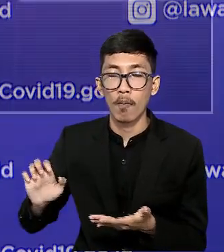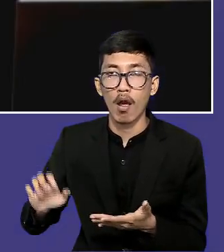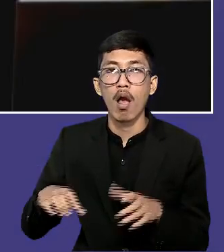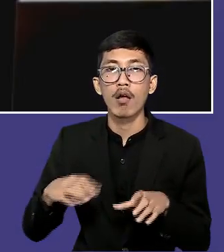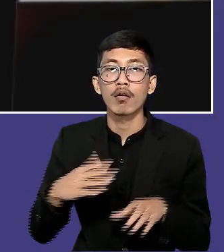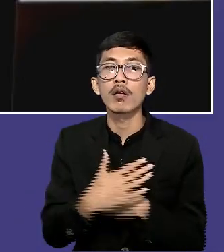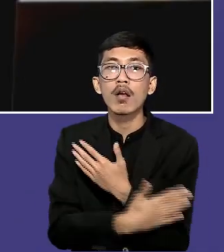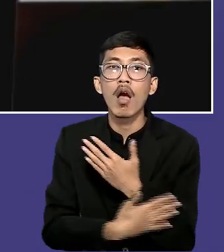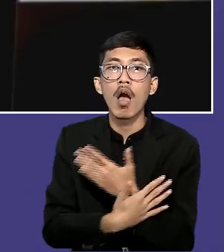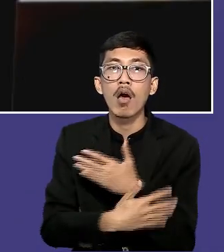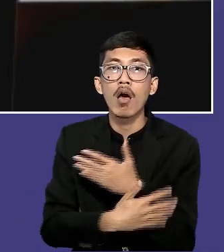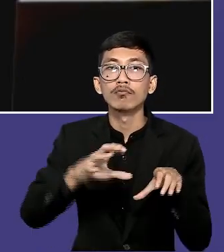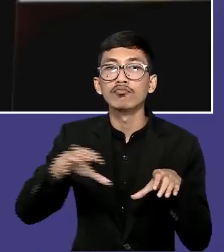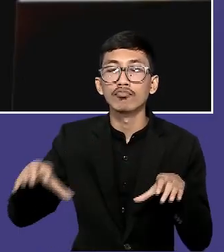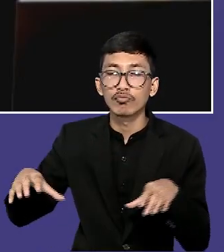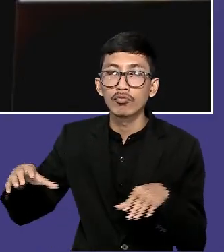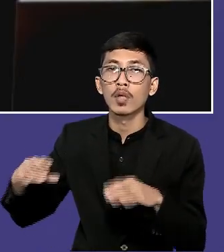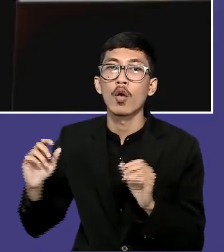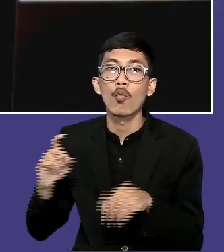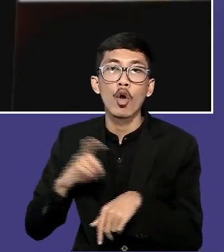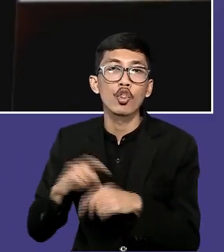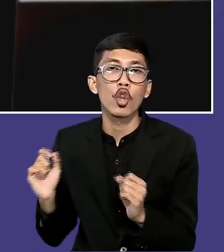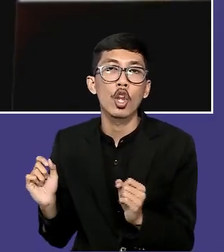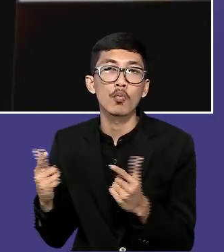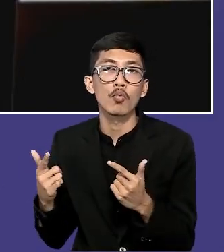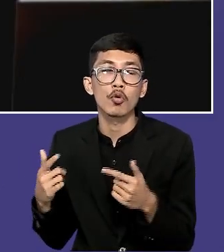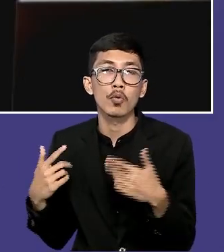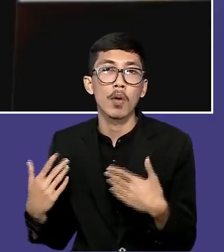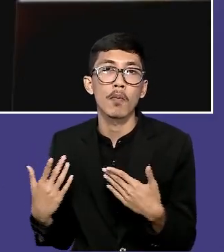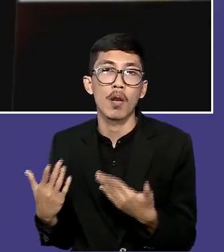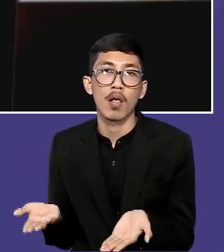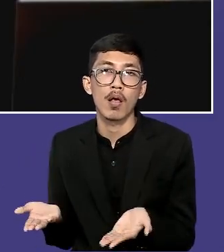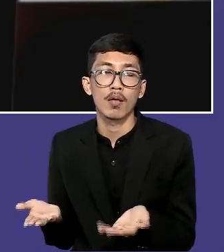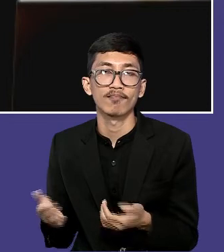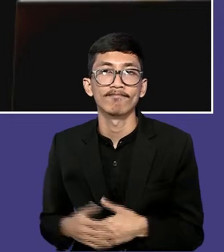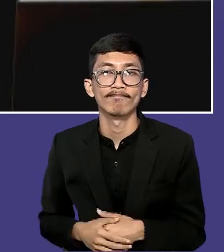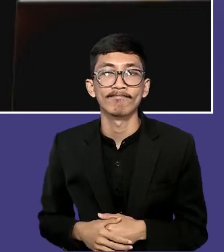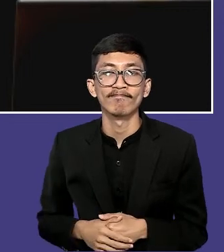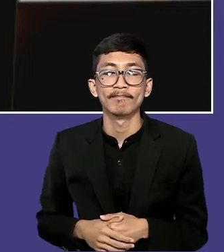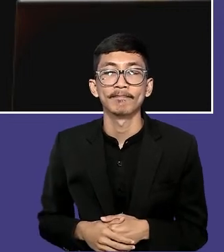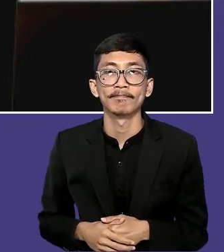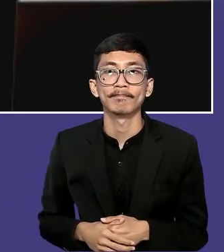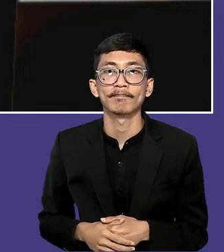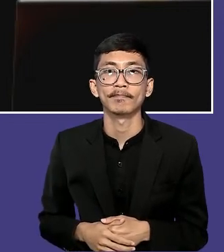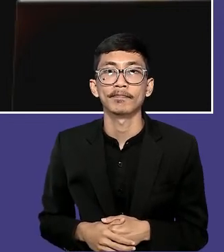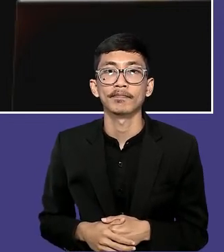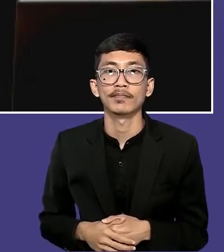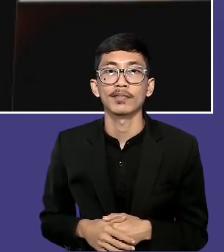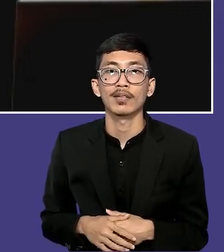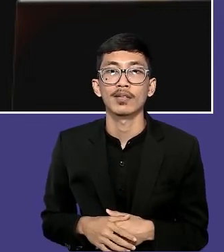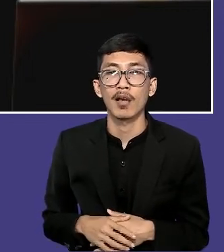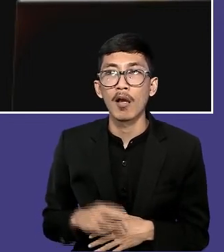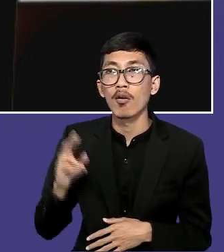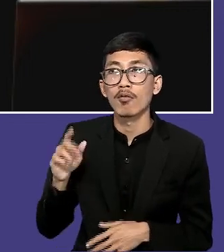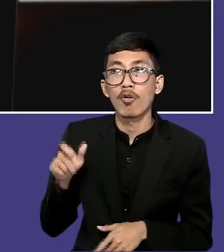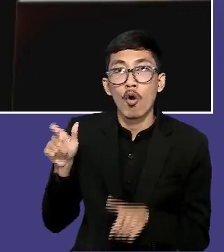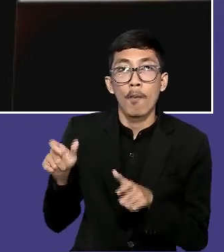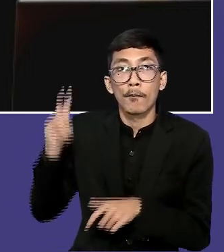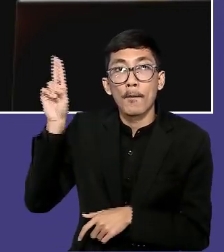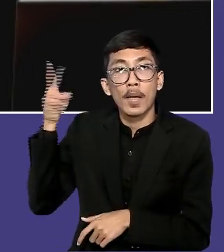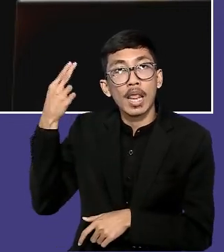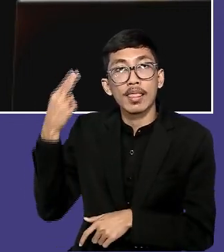di Eropa pada saat musim liburan dan lain sebagainya terkait dengan hal tersebut seperti apa sebetulnya himbauan yang diberlakukan oleh pihak berwenang di sana terkait dengan